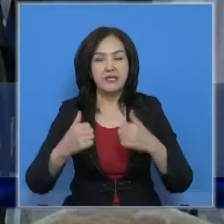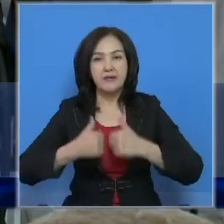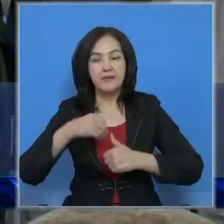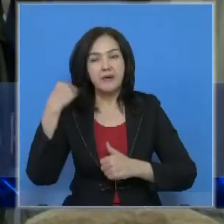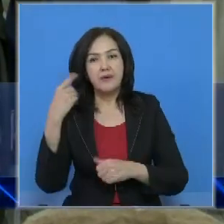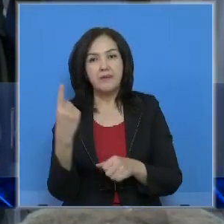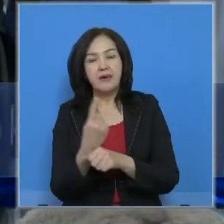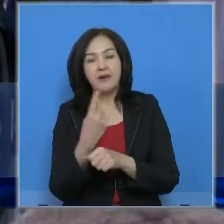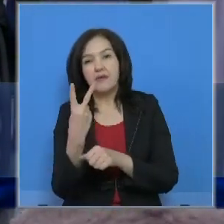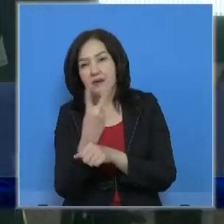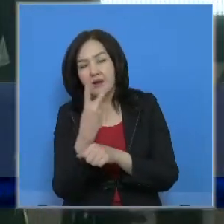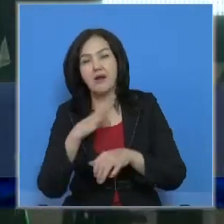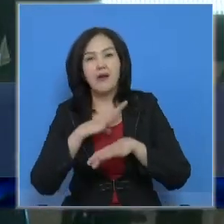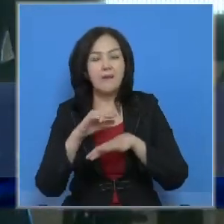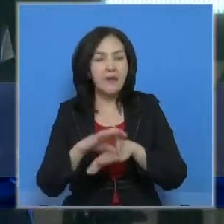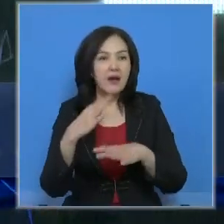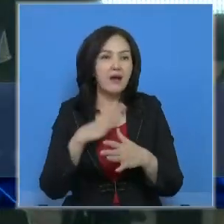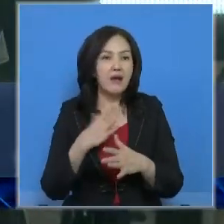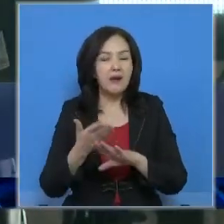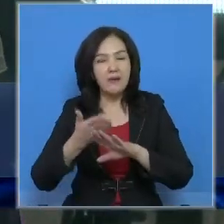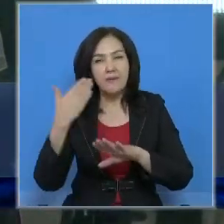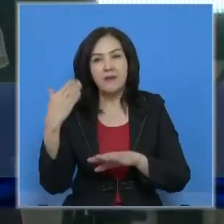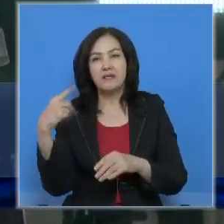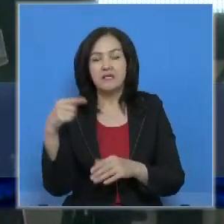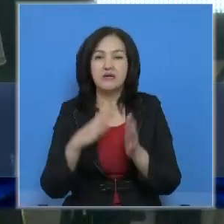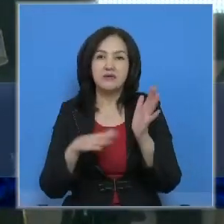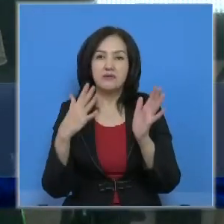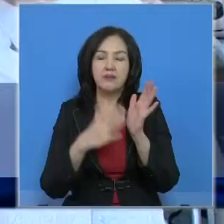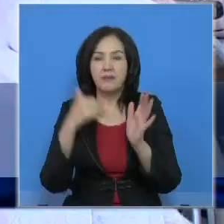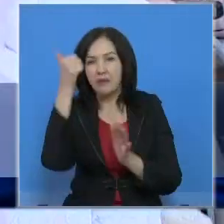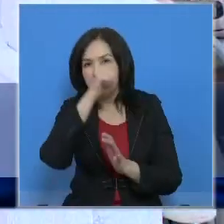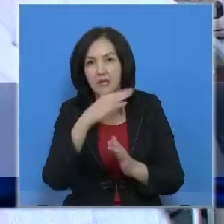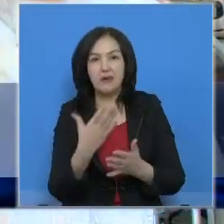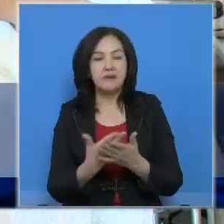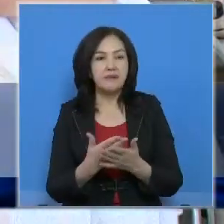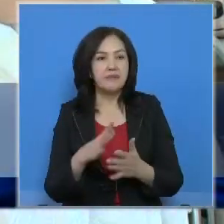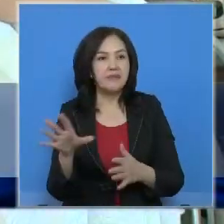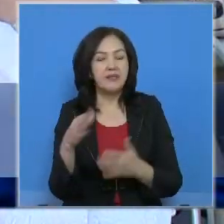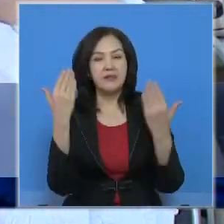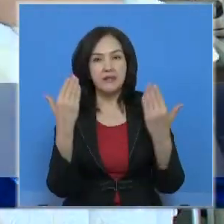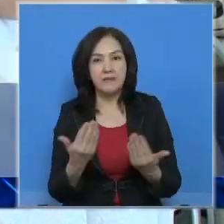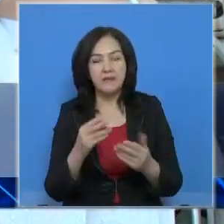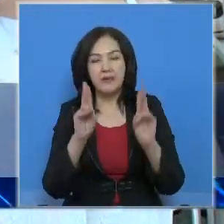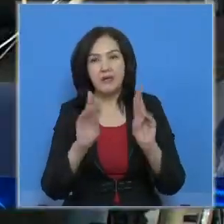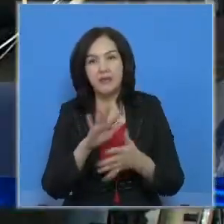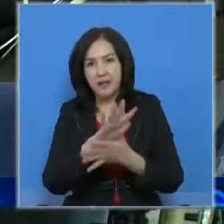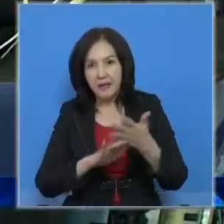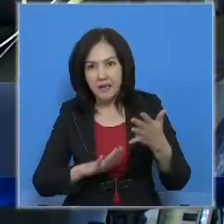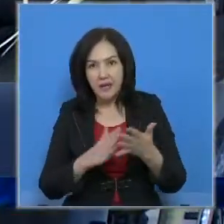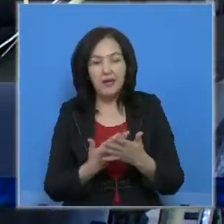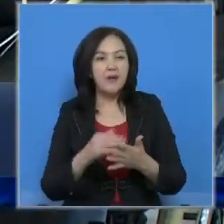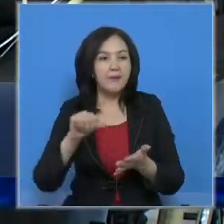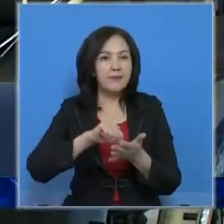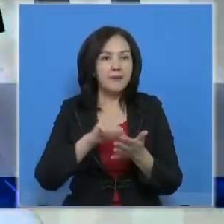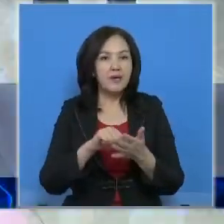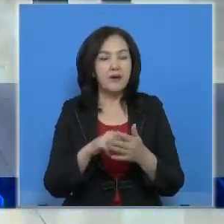Актобе проводится во второй раз, а первый проходил еще в далеком 1999 году. И сегодня традиция продолжилась. Причем